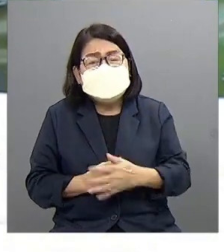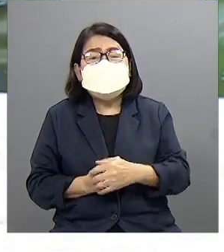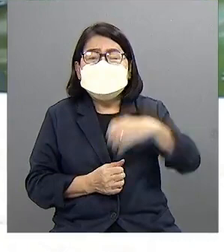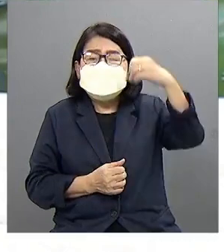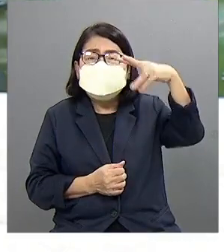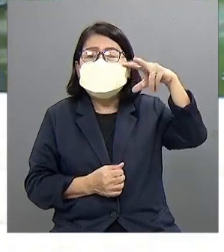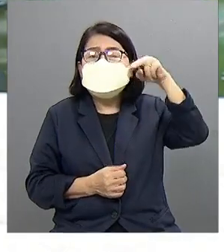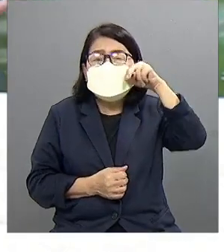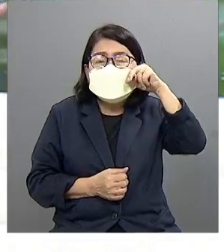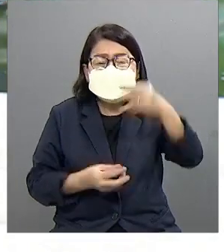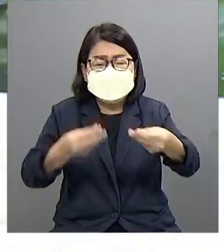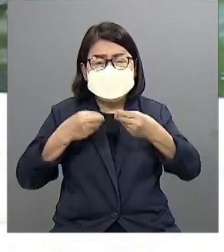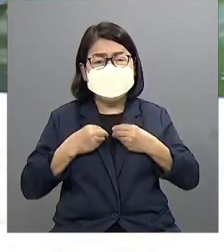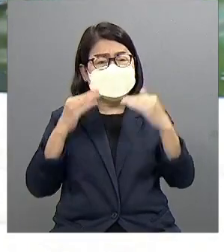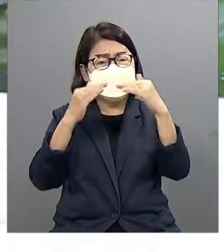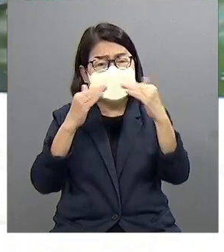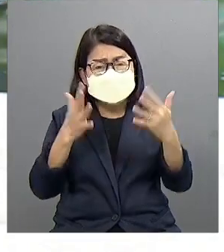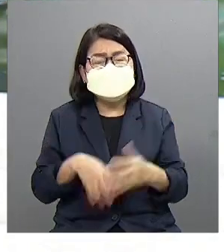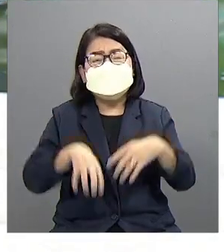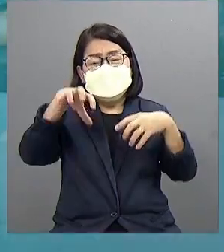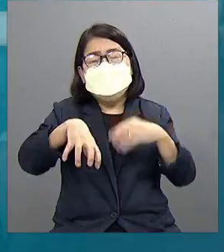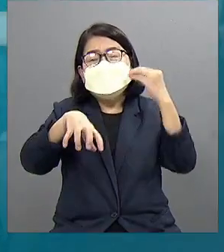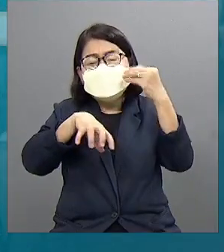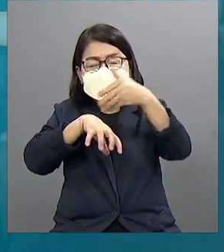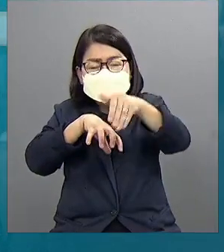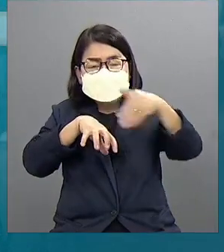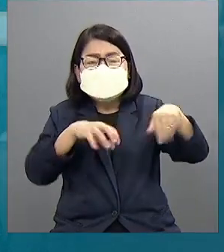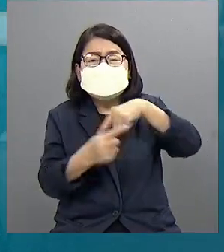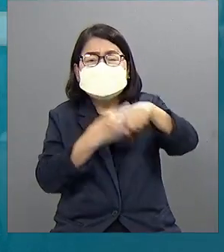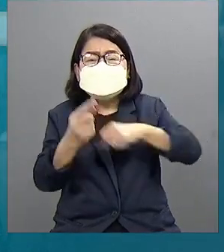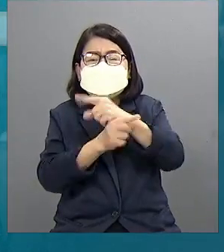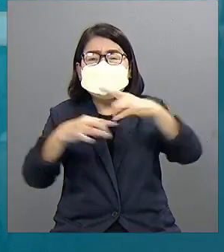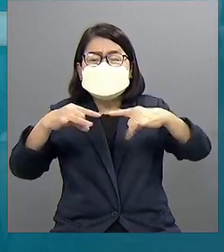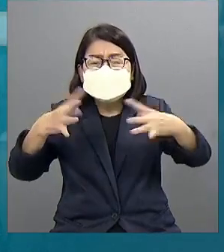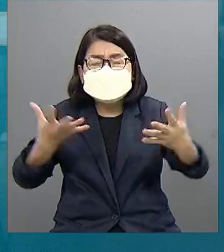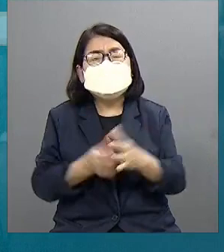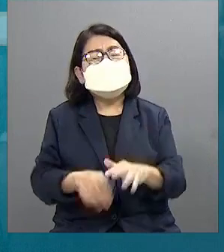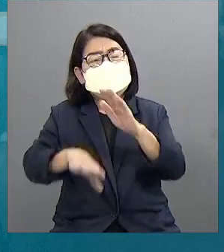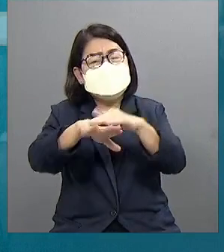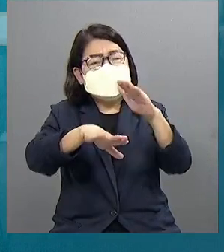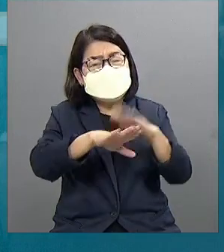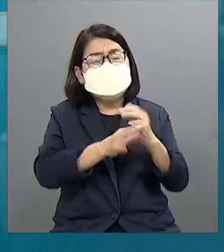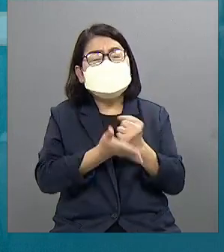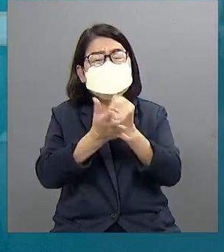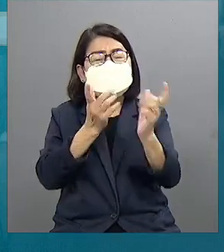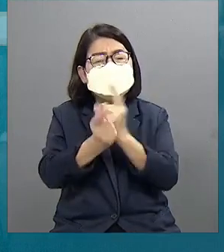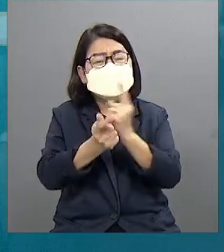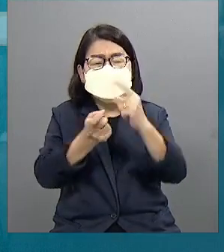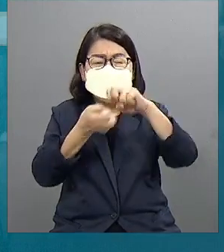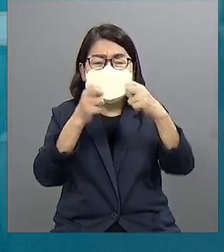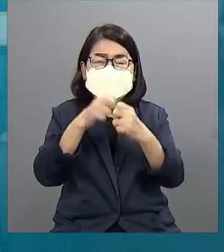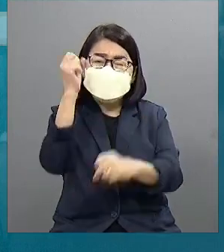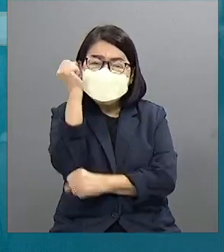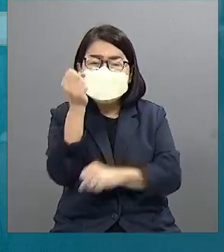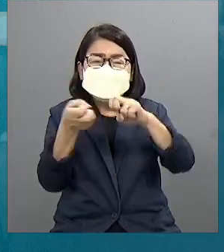ความเป็นธรรมสิ่งแวดล้อมไม่พึงประสงค์อยากจะเตือนภัยสังคมช่วยเหลือผู้ยากไร้แจ้งเหตุด่วนเหตุร้ายตอนนี้ฝนตกที่ไหนอย่าง